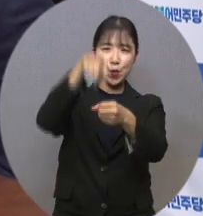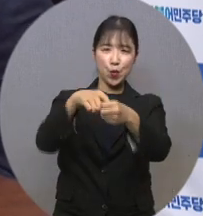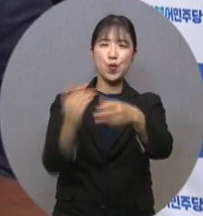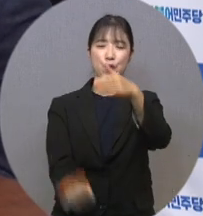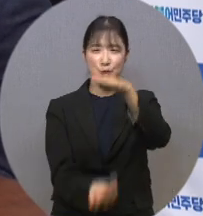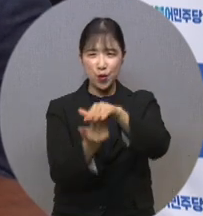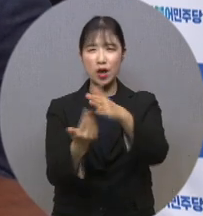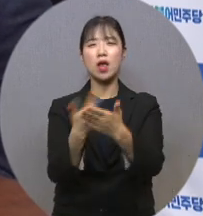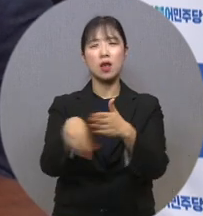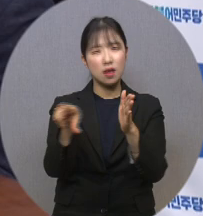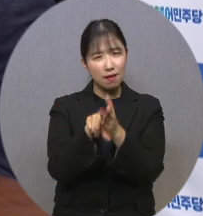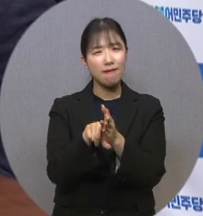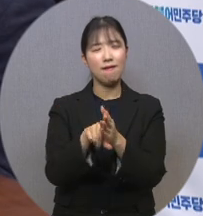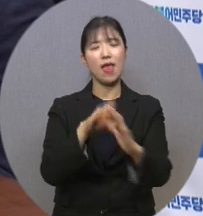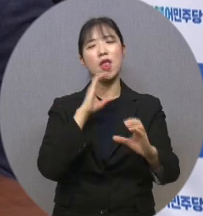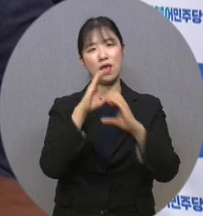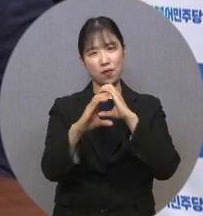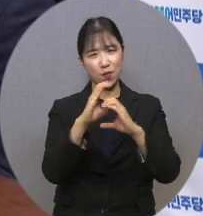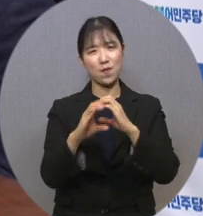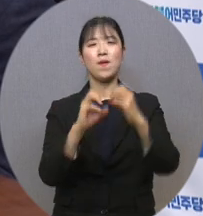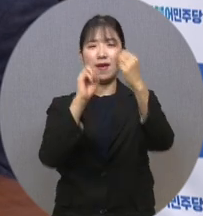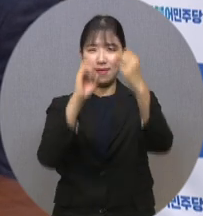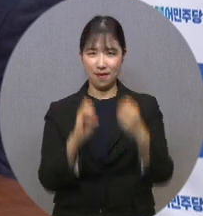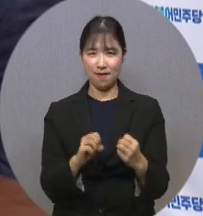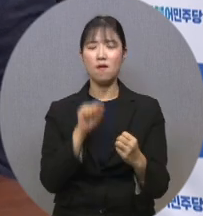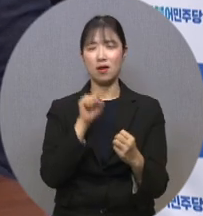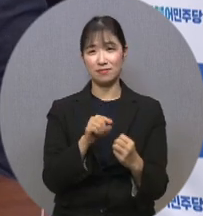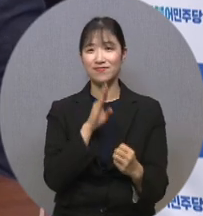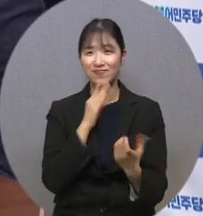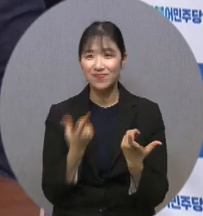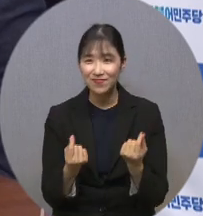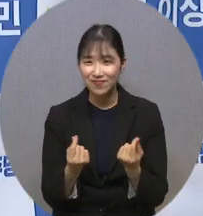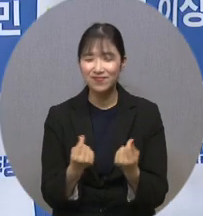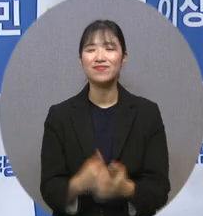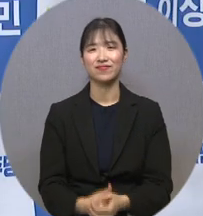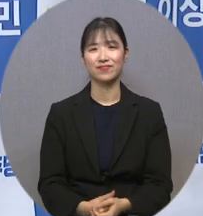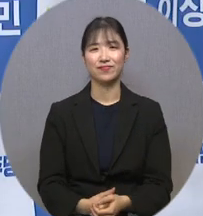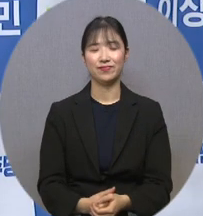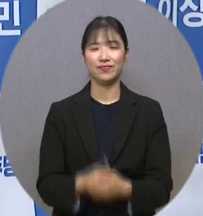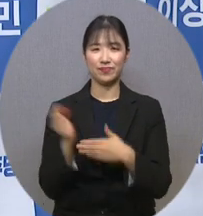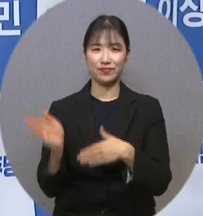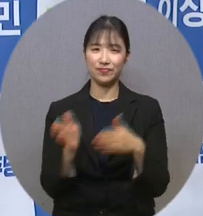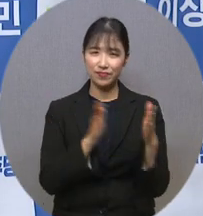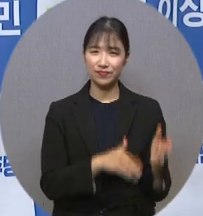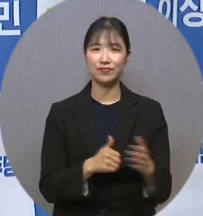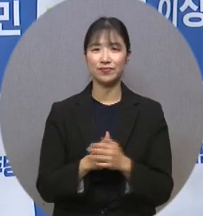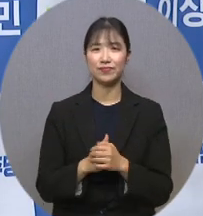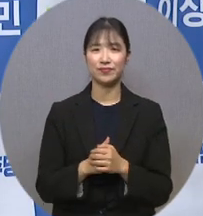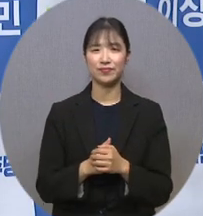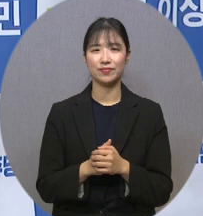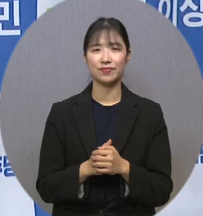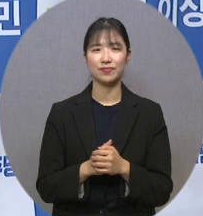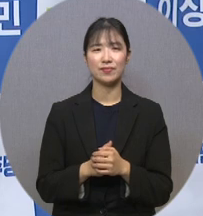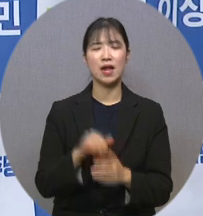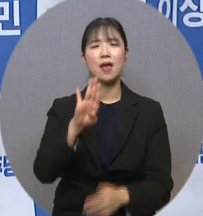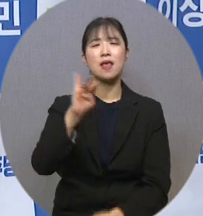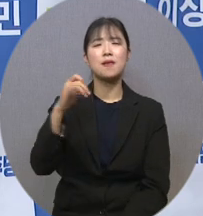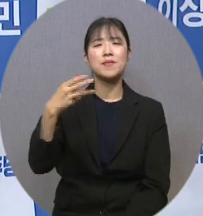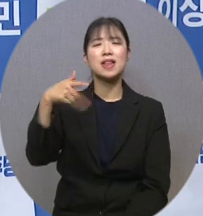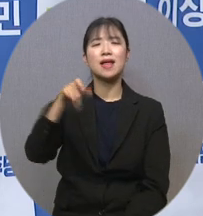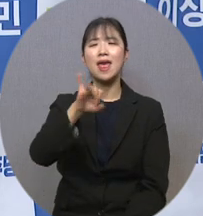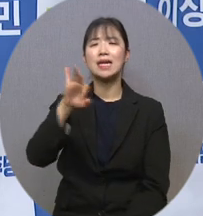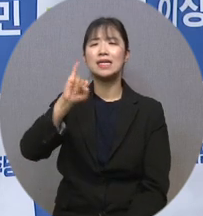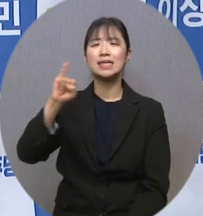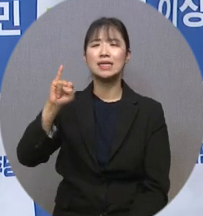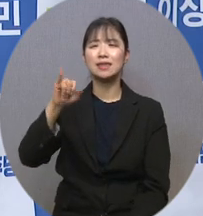같은 지점을 보기 위해선 소통, 대화 아주 좋은 얘기 잘 들었습니다. 제가 의원님 얘기를 듣다 보니까 빌 게이츠가 한 인터뷰에서 한